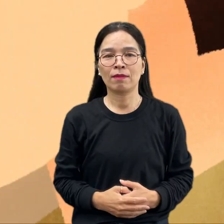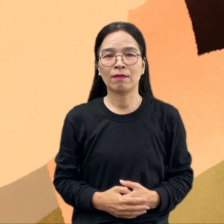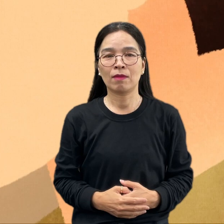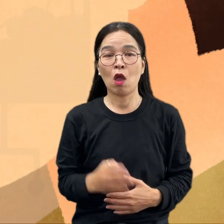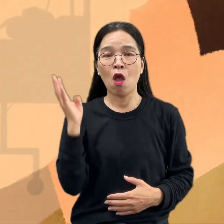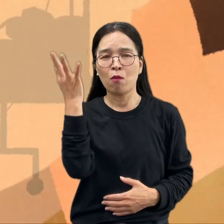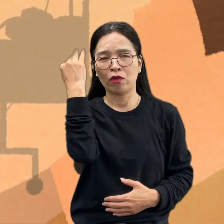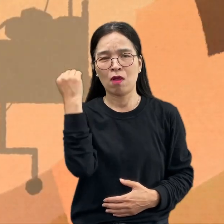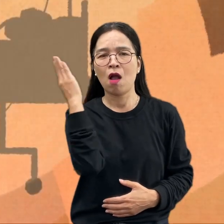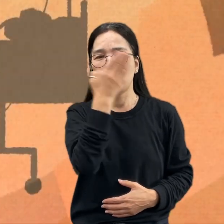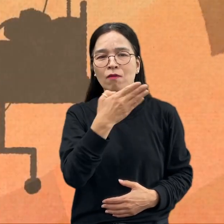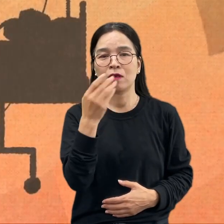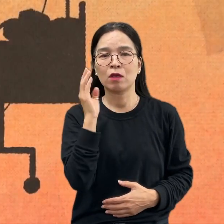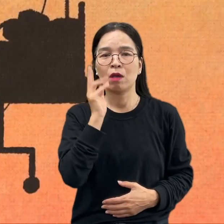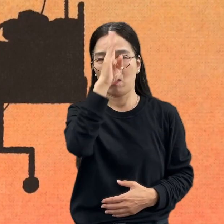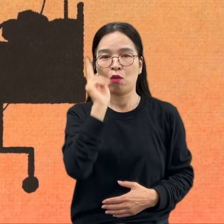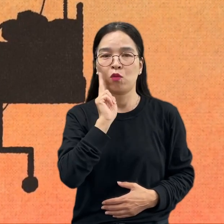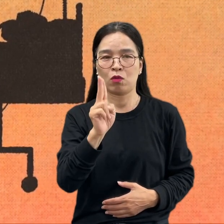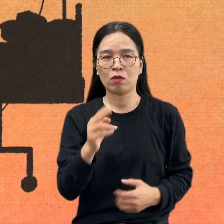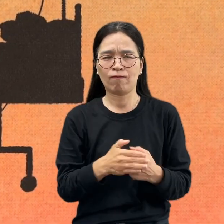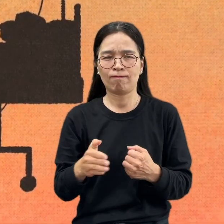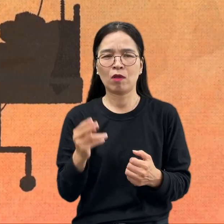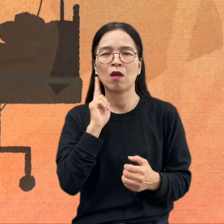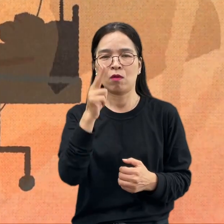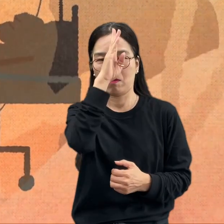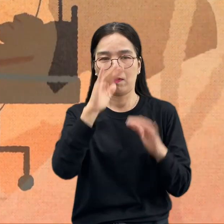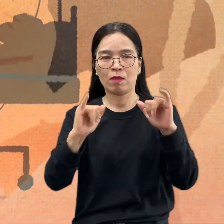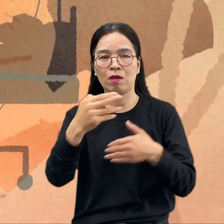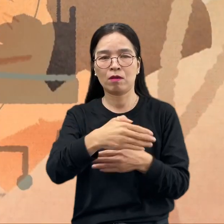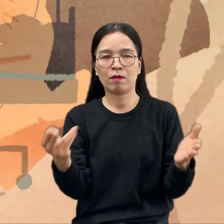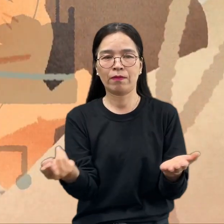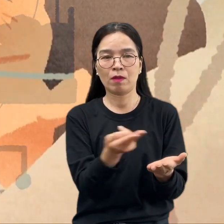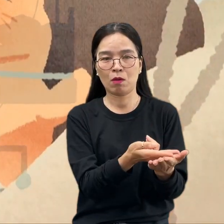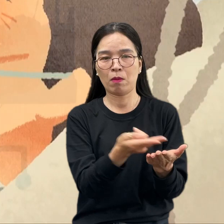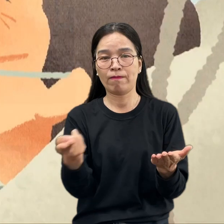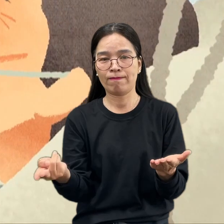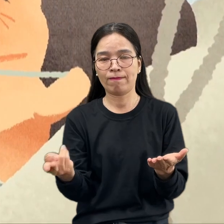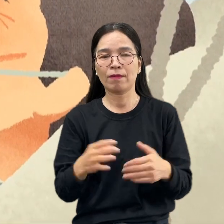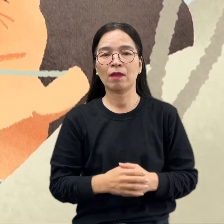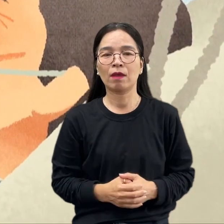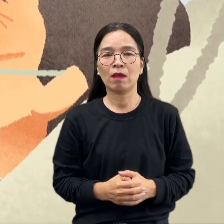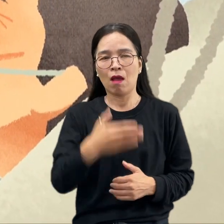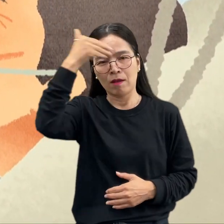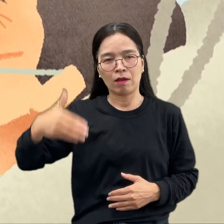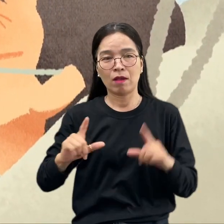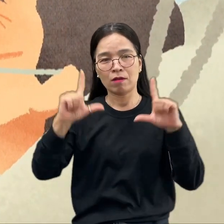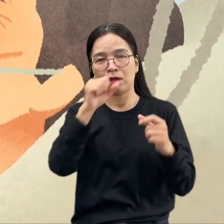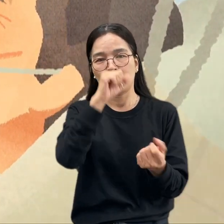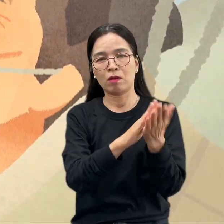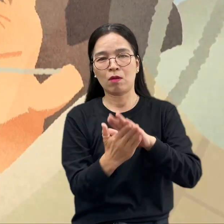않습니다. 며칠 전에는 갑자기 위중해지셔서 중환자실을 다녀오기도 했습니다. 다행히